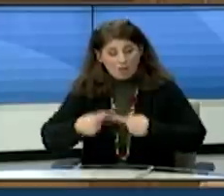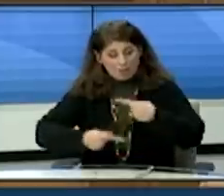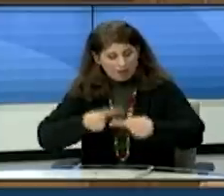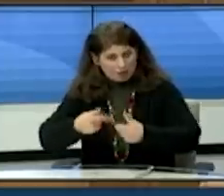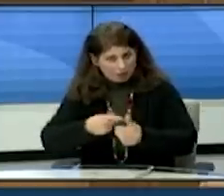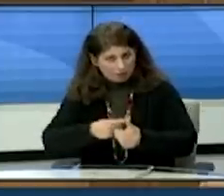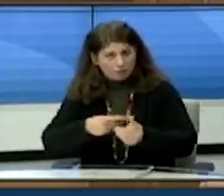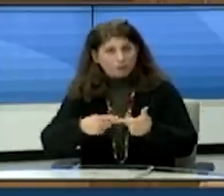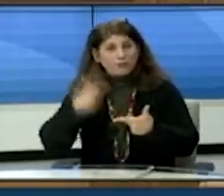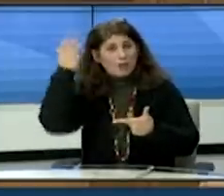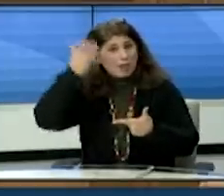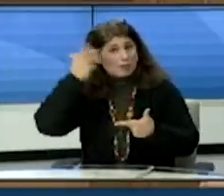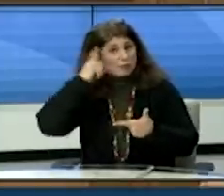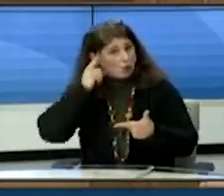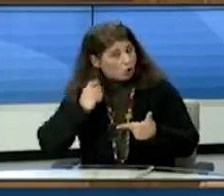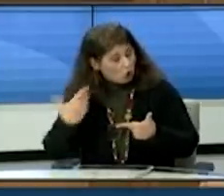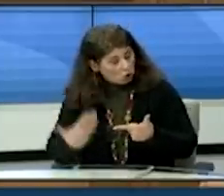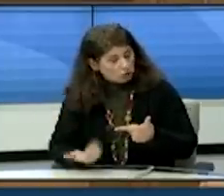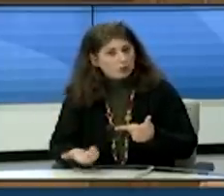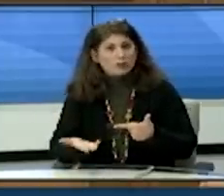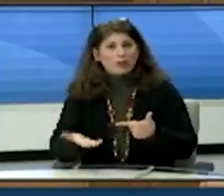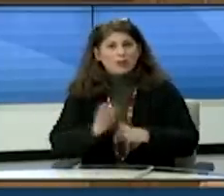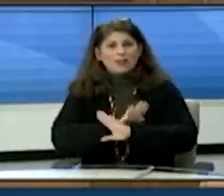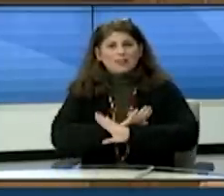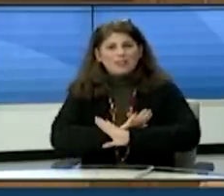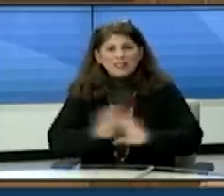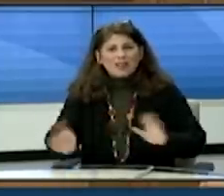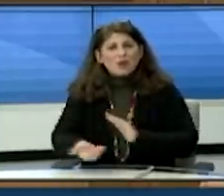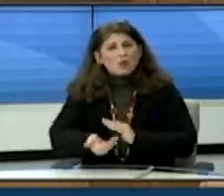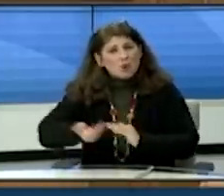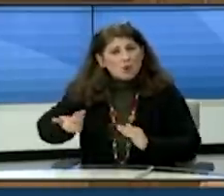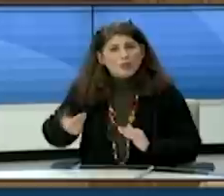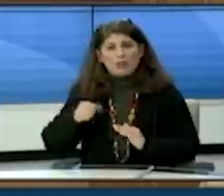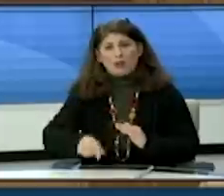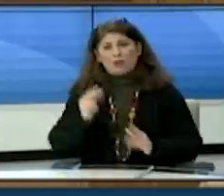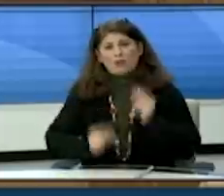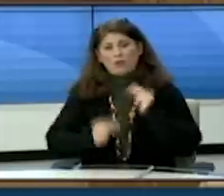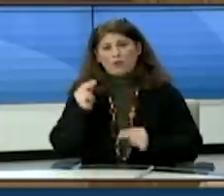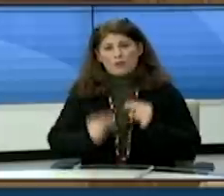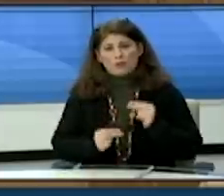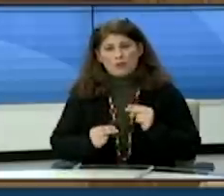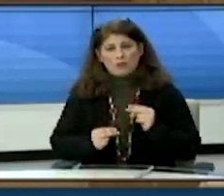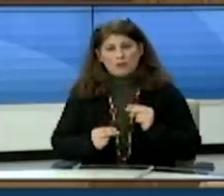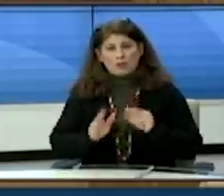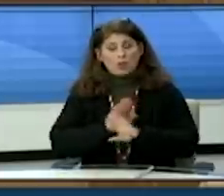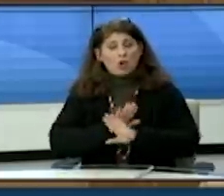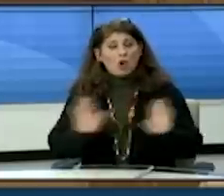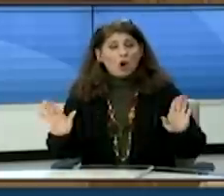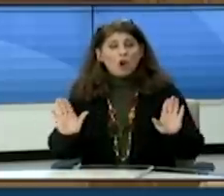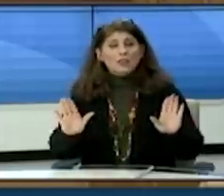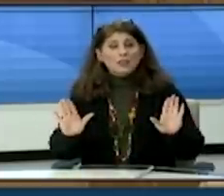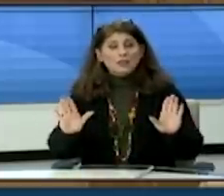εμπειρία και η επιστημονική γνώση να τελειώσει μια ώρα αρχίτερα αυτή η περιπέτεια και χωρίς